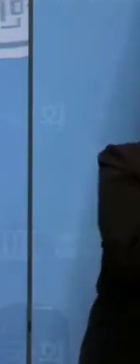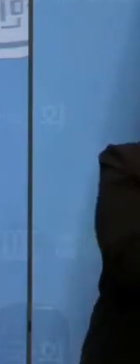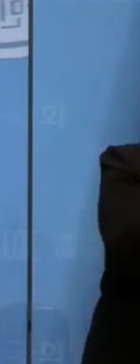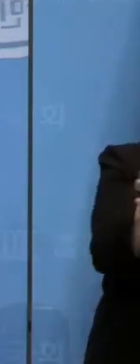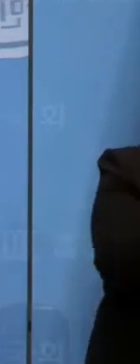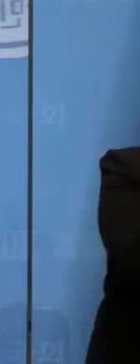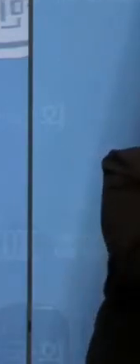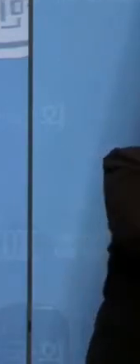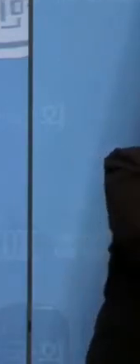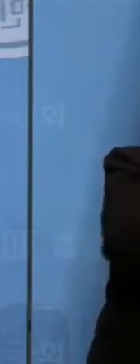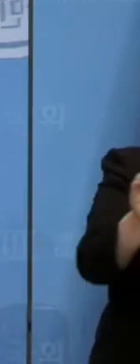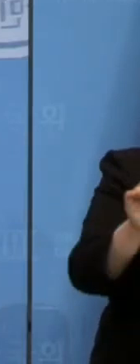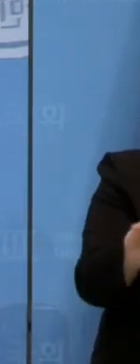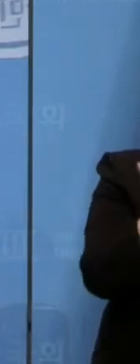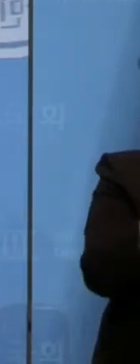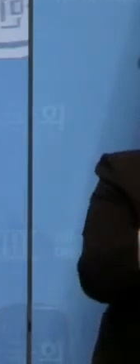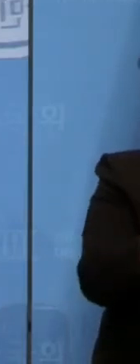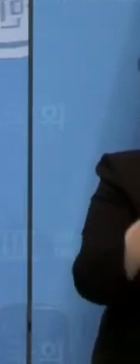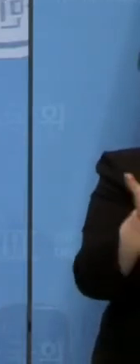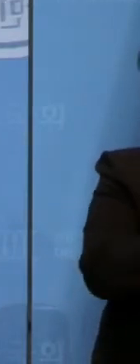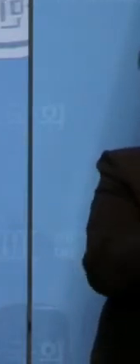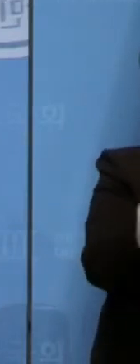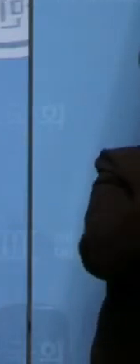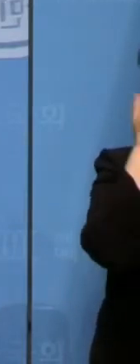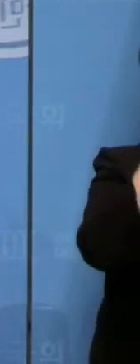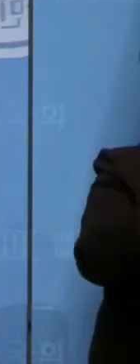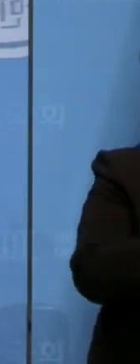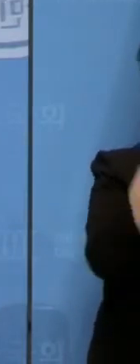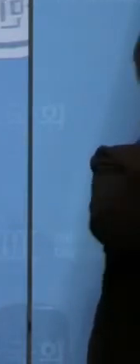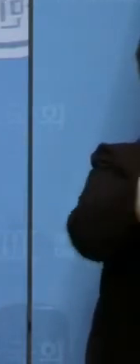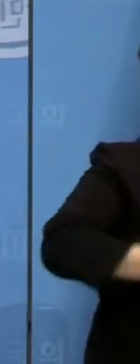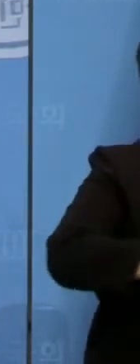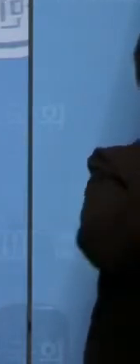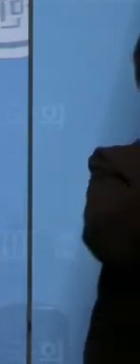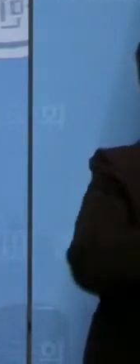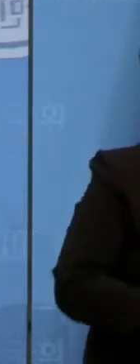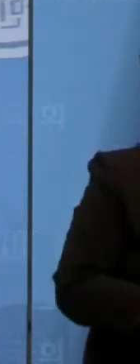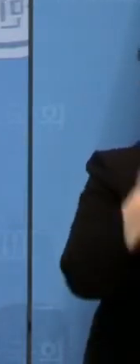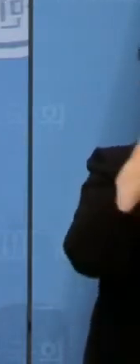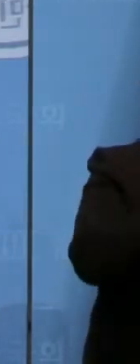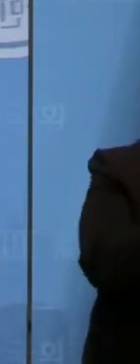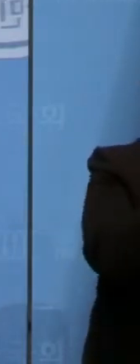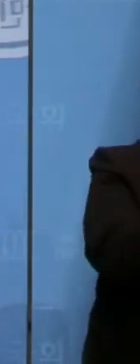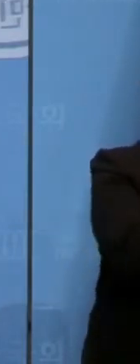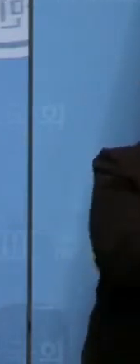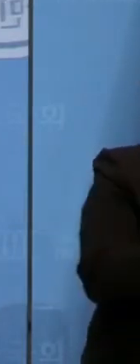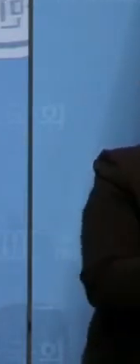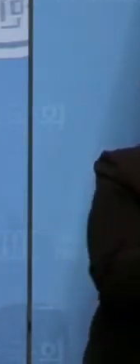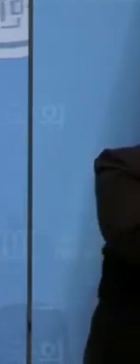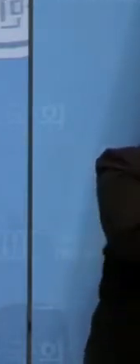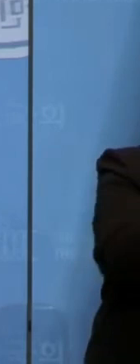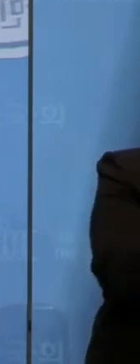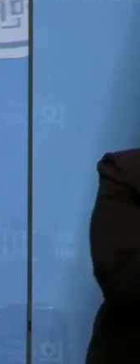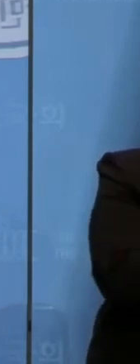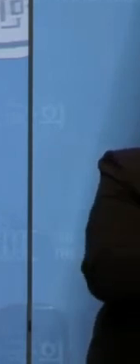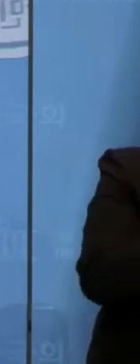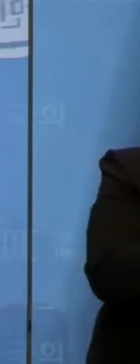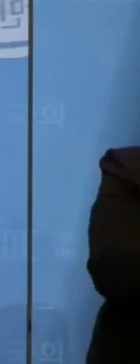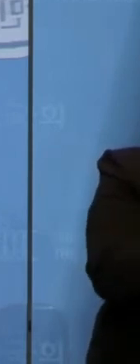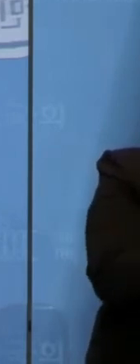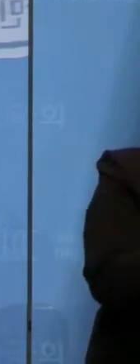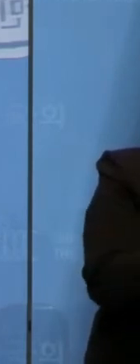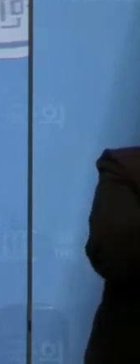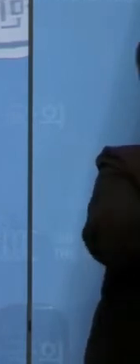국회 차원의 조사가 필요합니다. 만약 가스전의 수익이 군부로 갈 가능성이 높다고 판단되면 우리 정부와